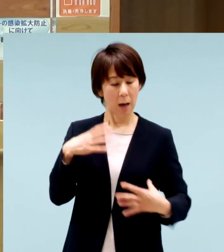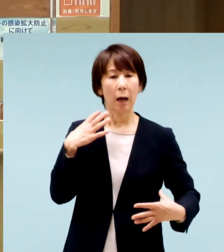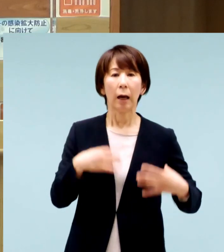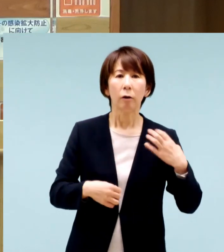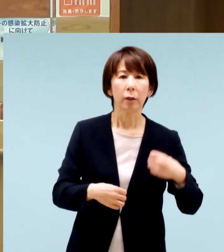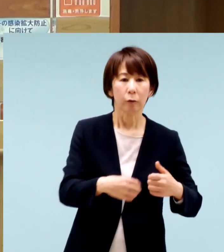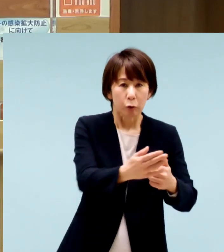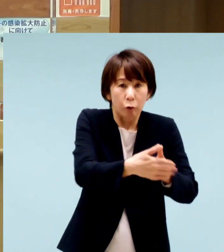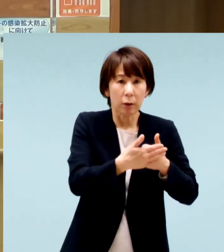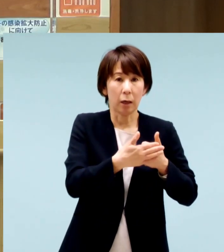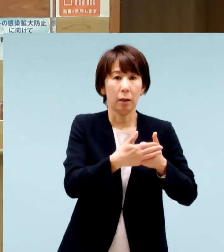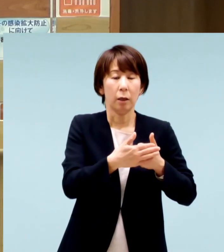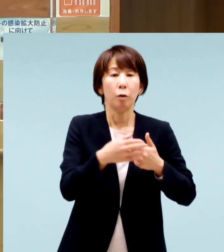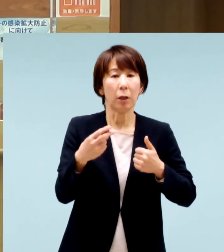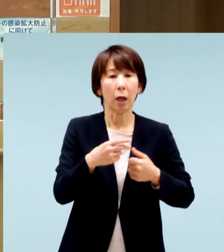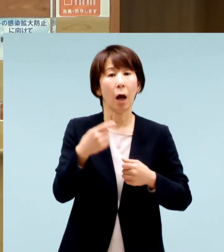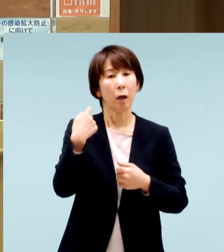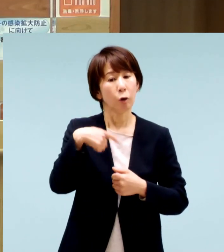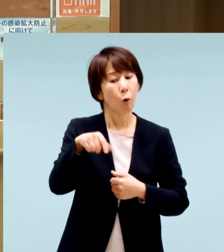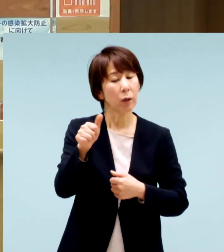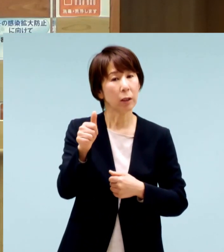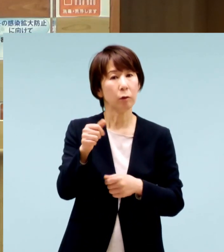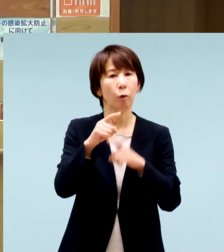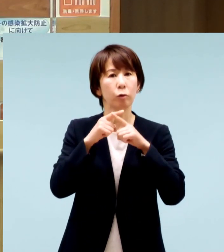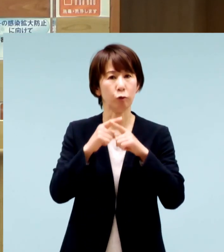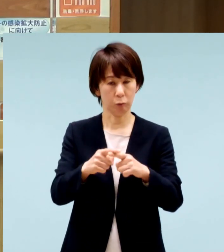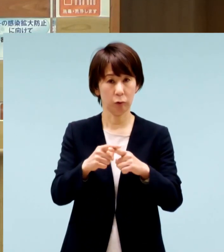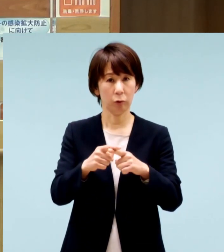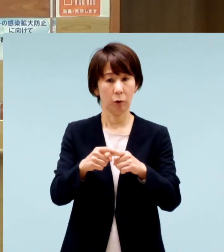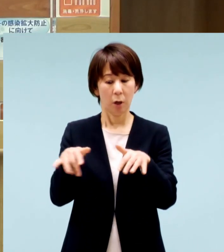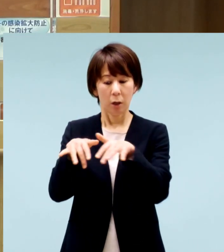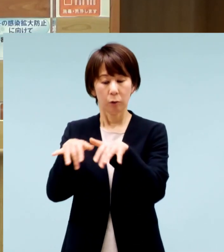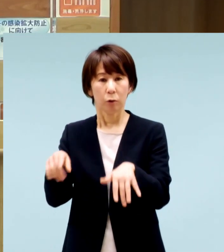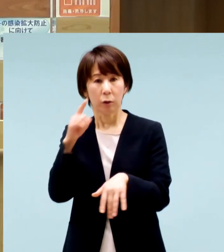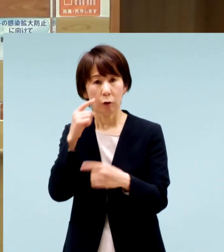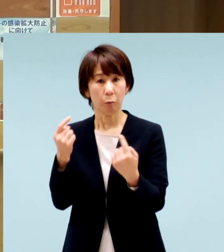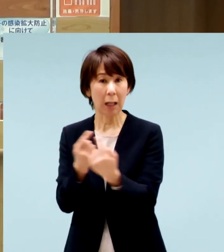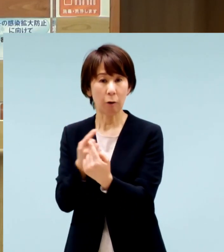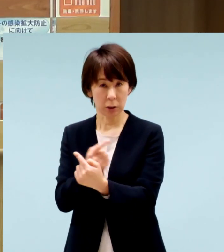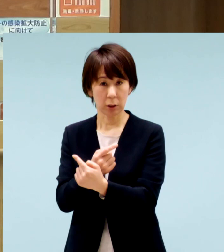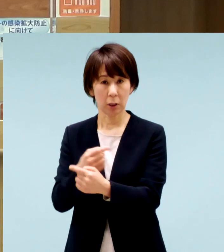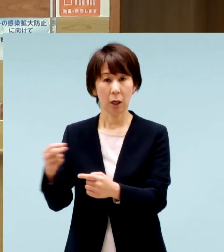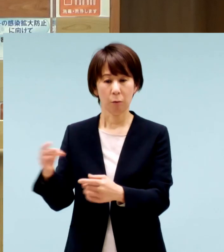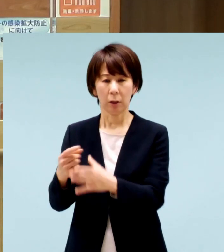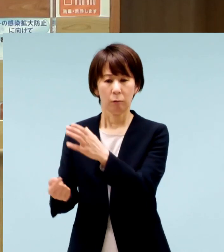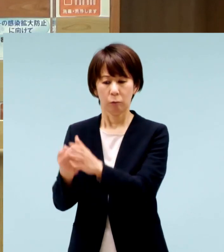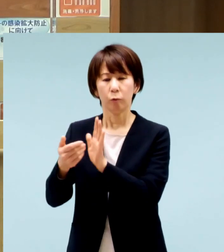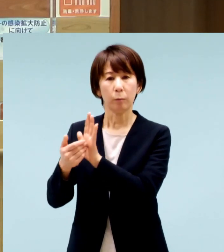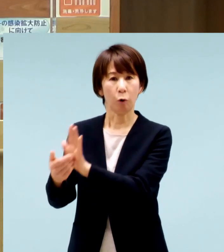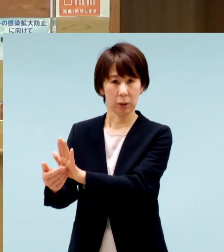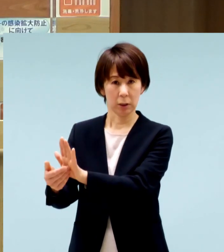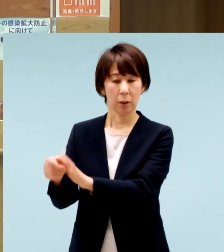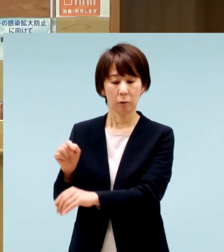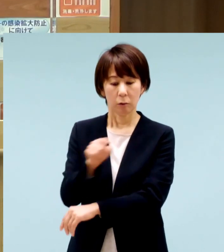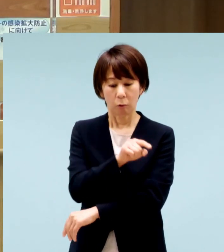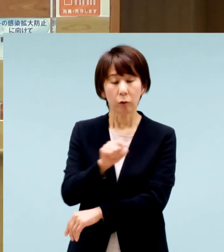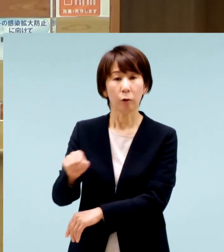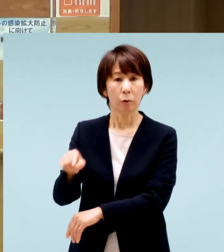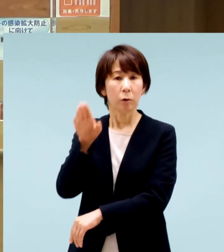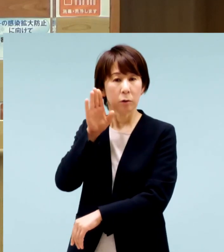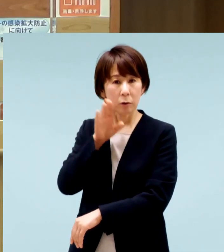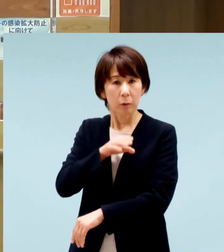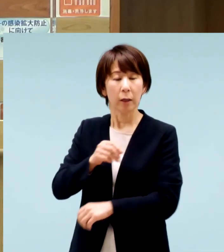ですとか、教員の処分、あと組織の見直し、再発防止策などについて速やかに検討するという話をされて